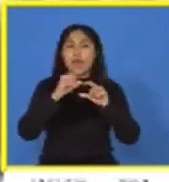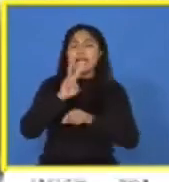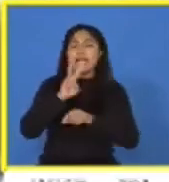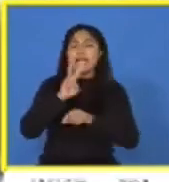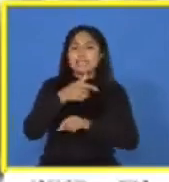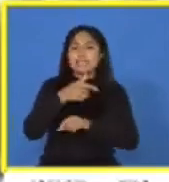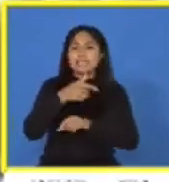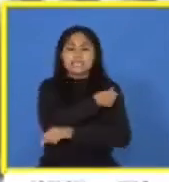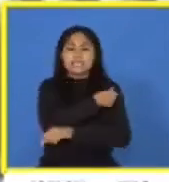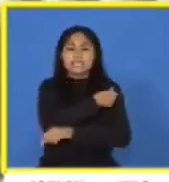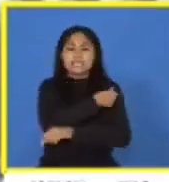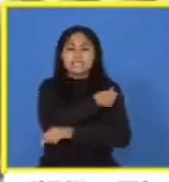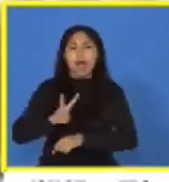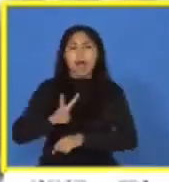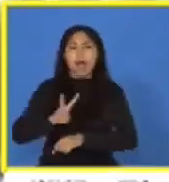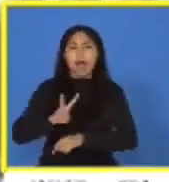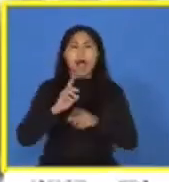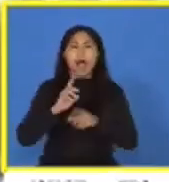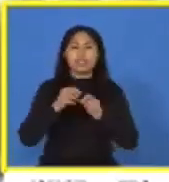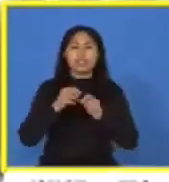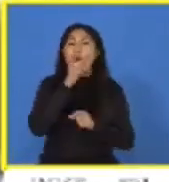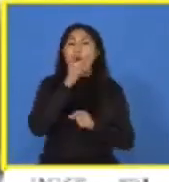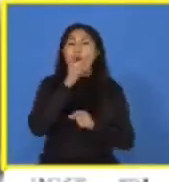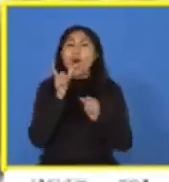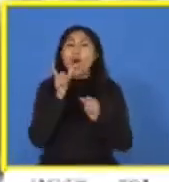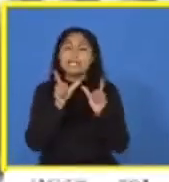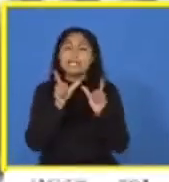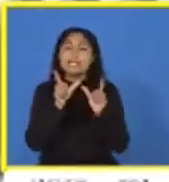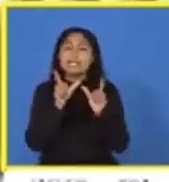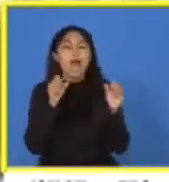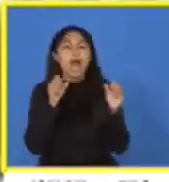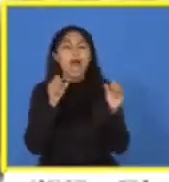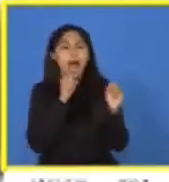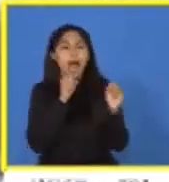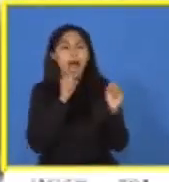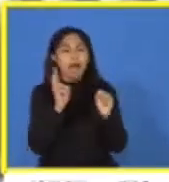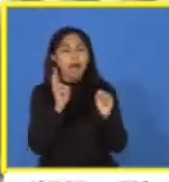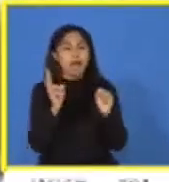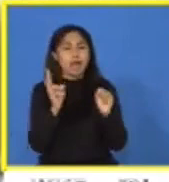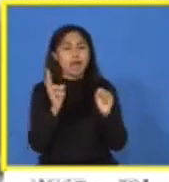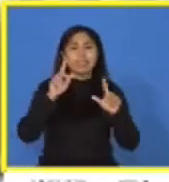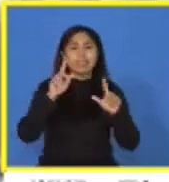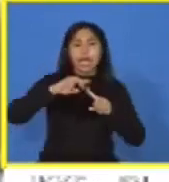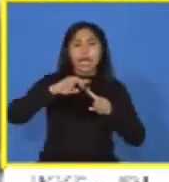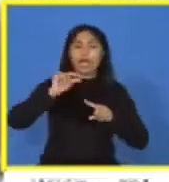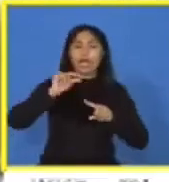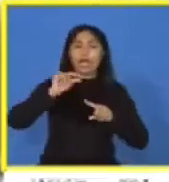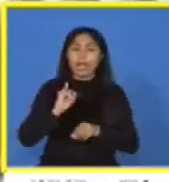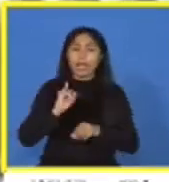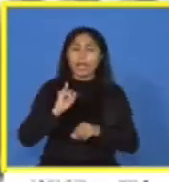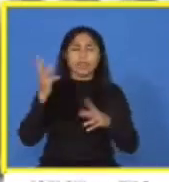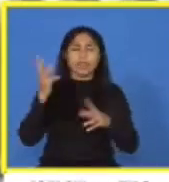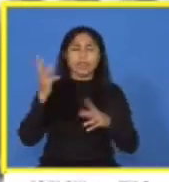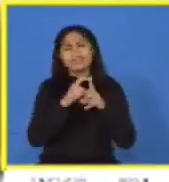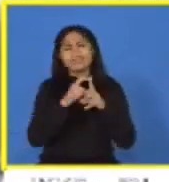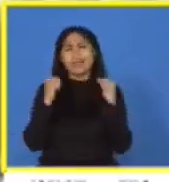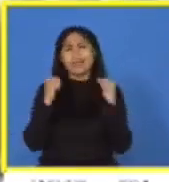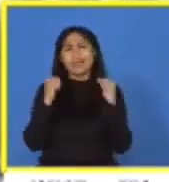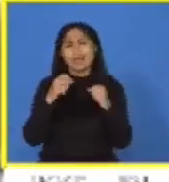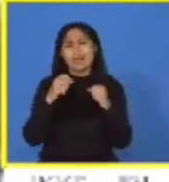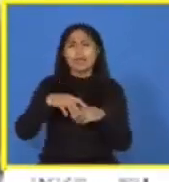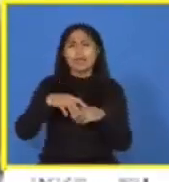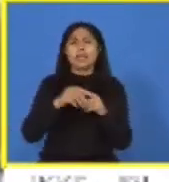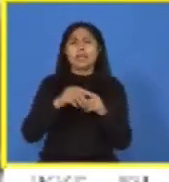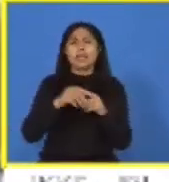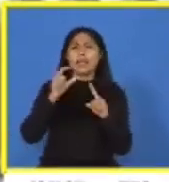kita wawancara TVRI maupun RRI, kami dari Dinas Kesehatan Provinsi mewakili Pemda Provinsi NTT selalu